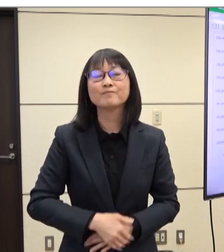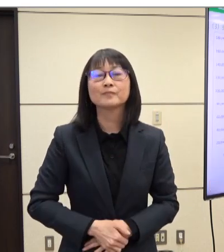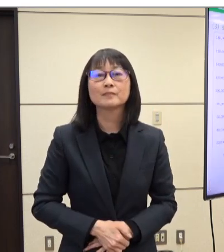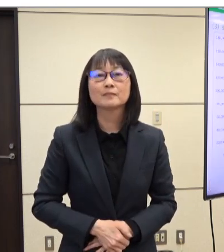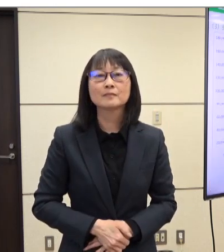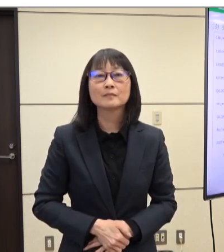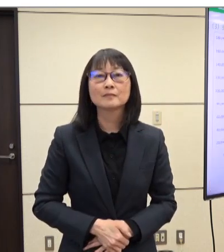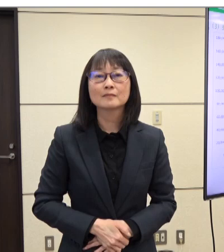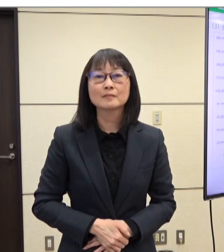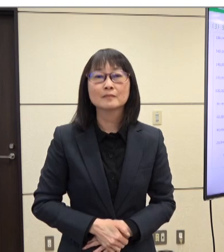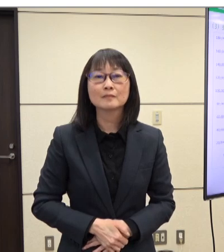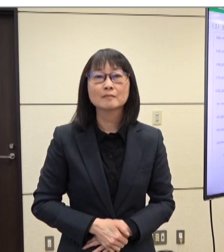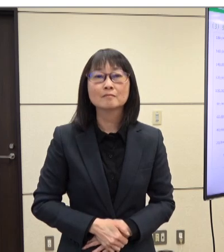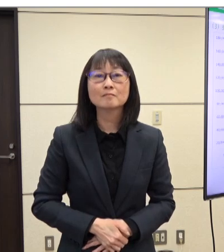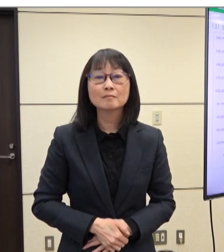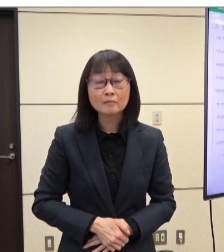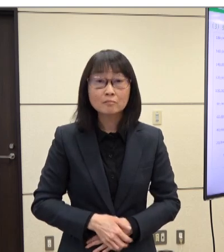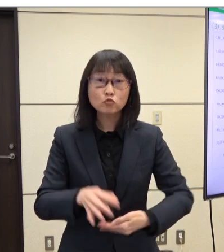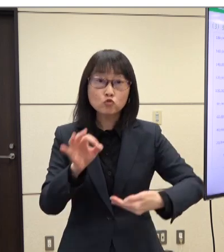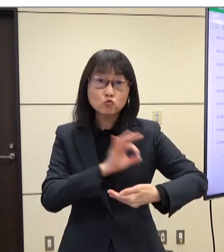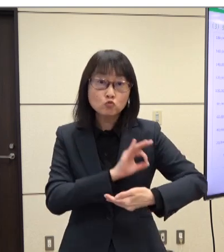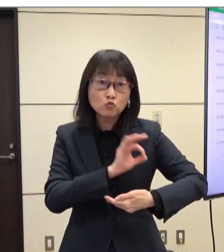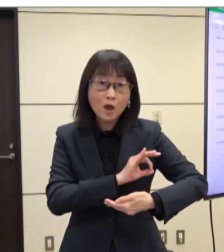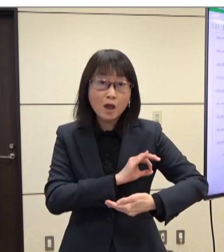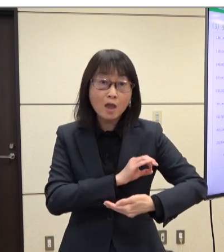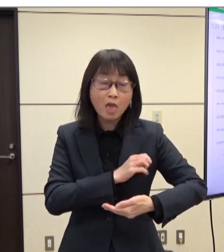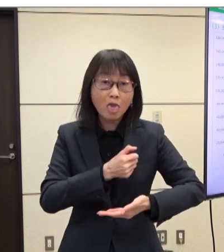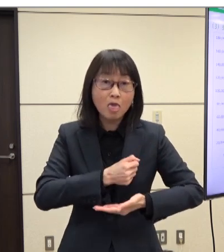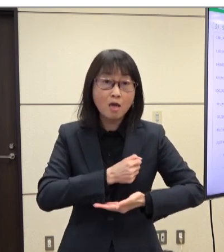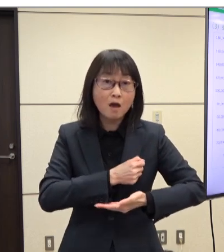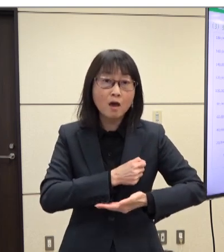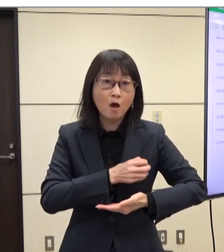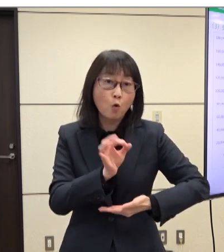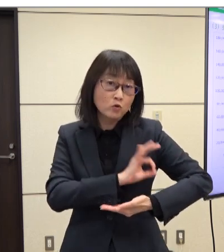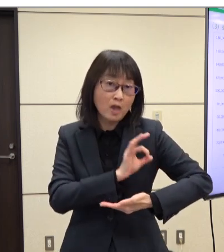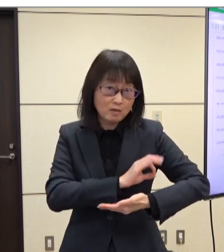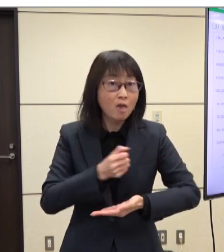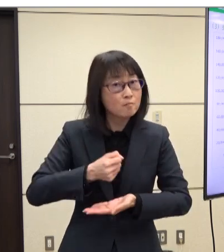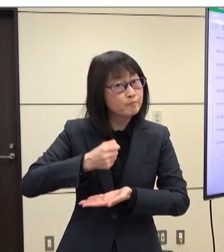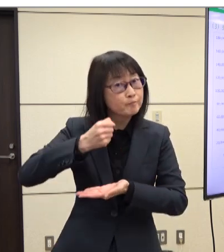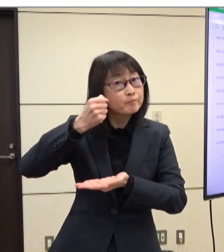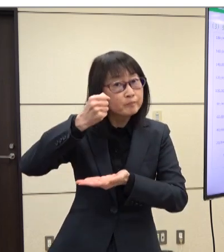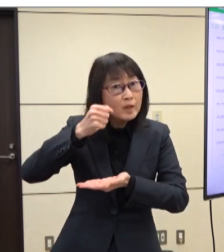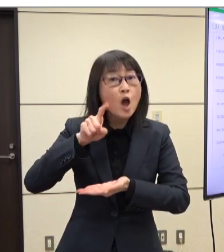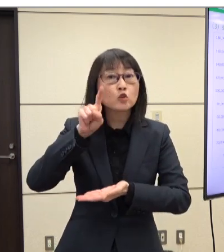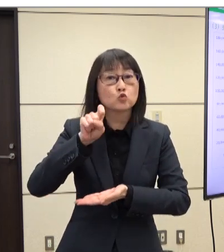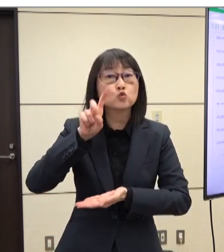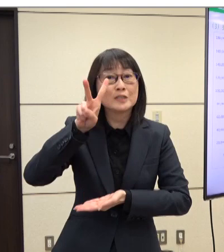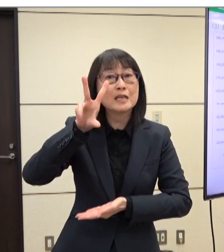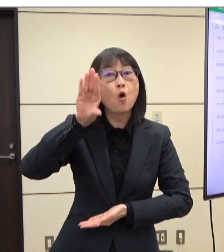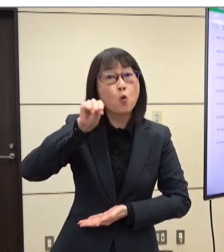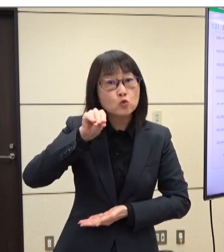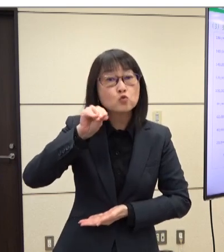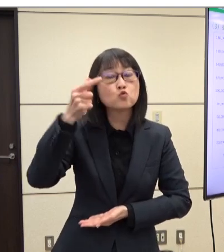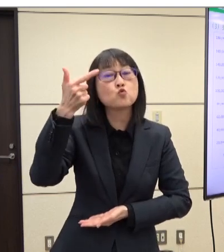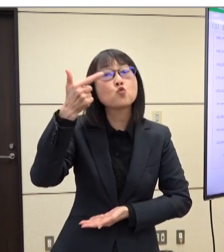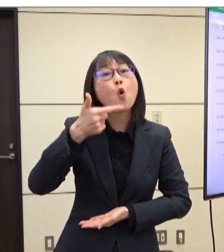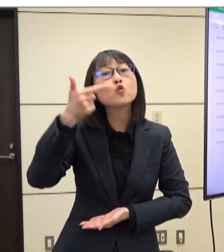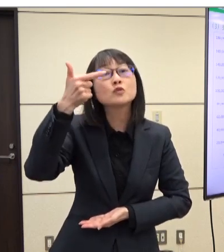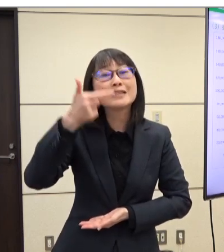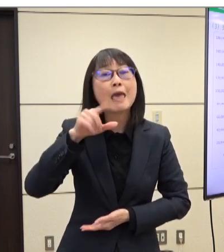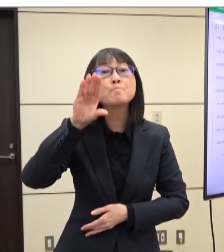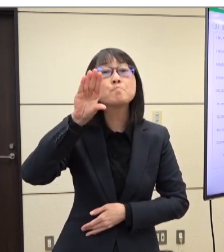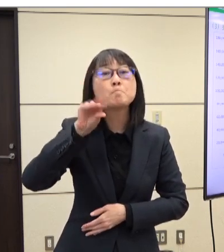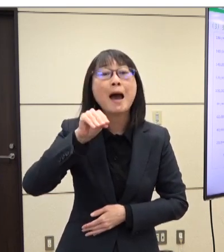それから売上額はですね、累計で12億6000万人6000万